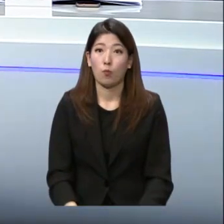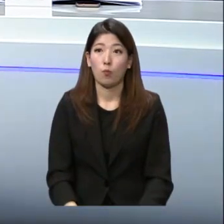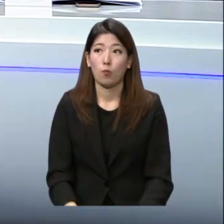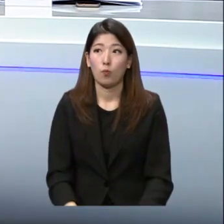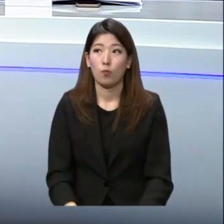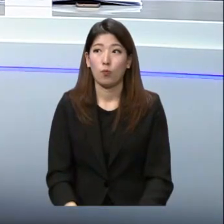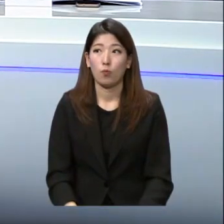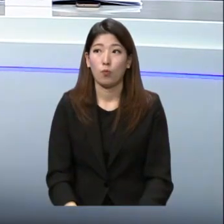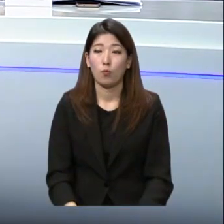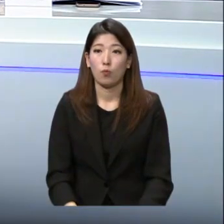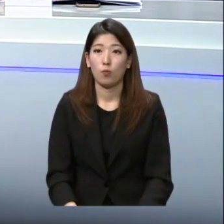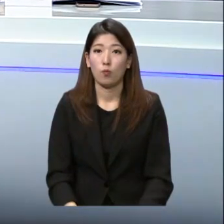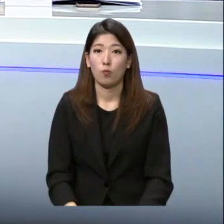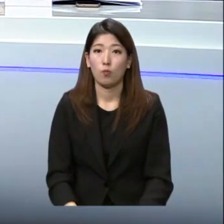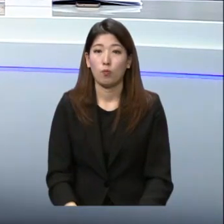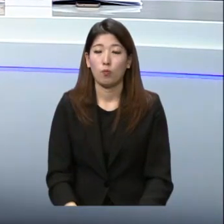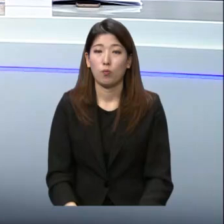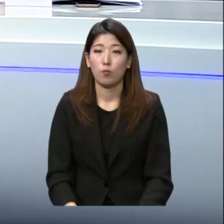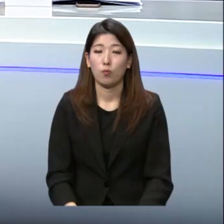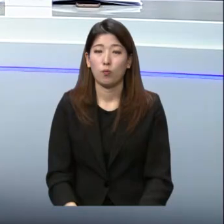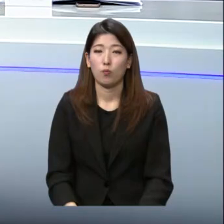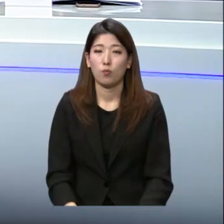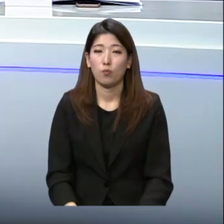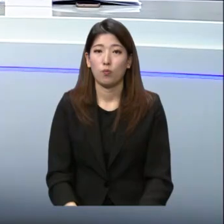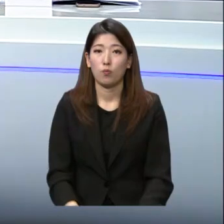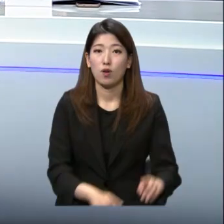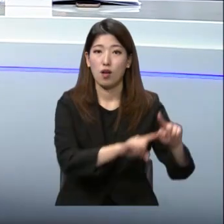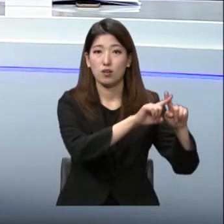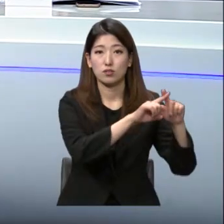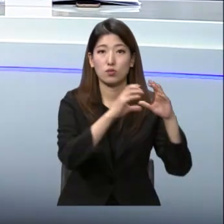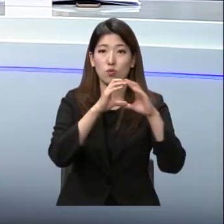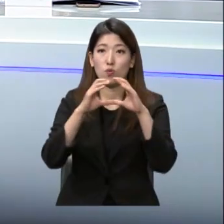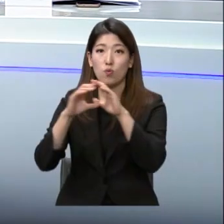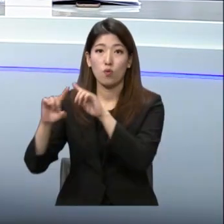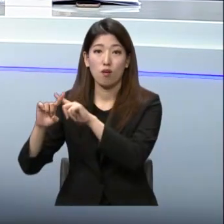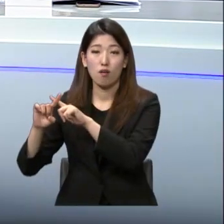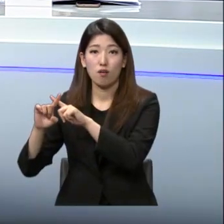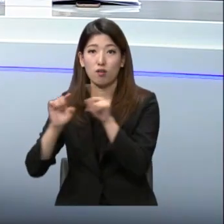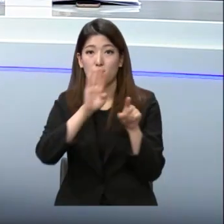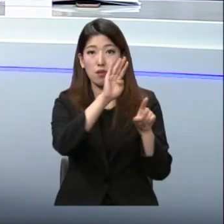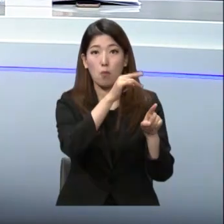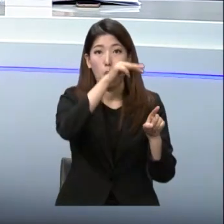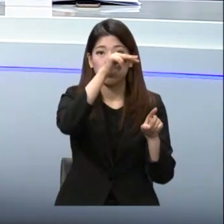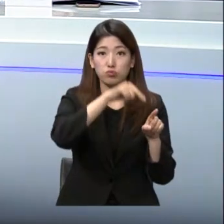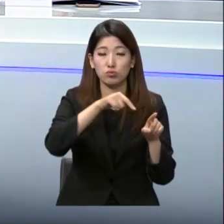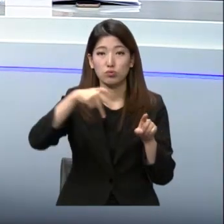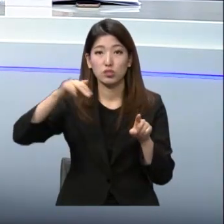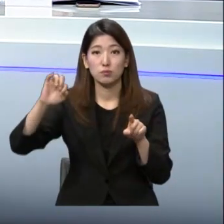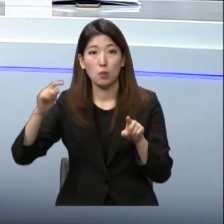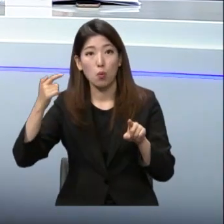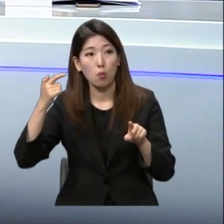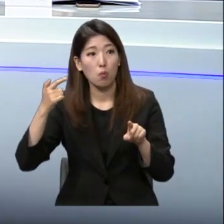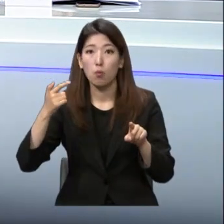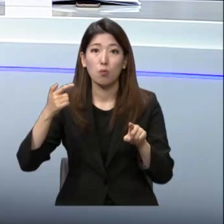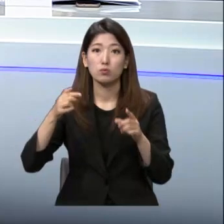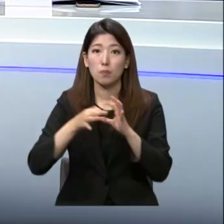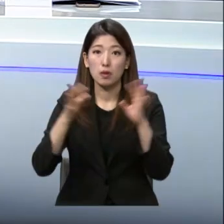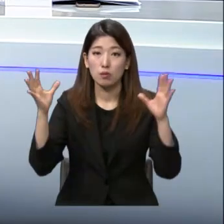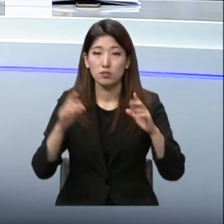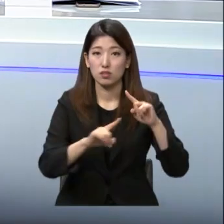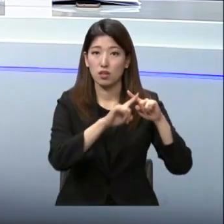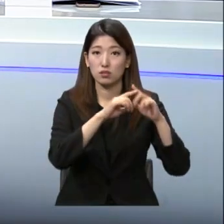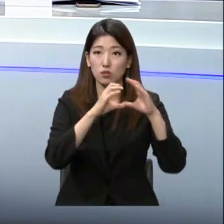일단 양쪽 이게 뭐 보수진보로 나뉘는 것 같진 않아요 홍석준 의원님 엑스